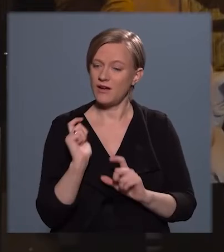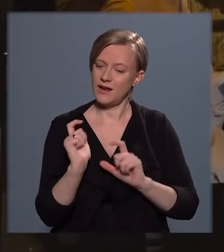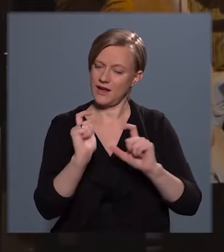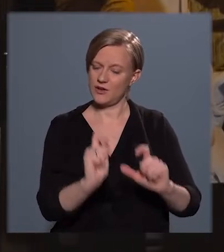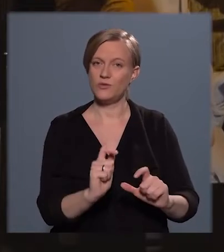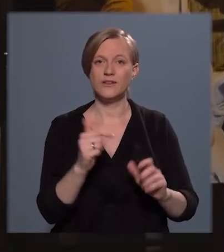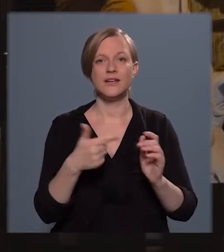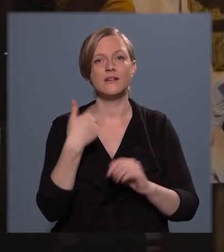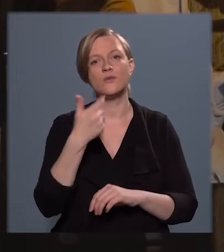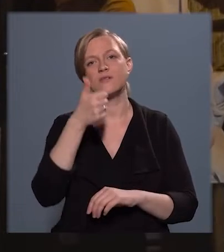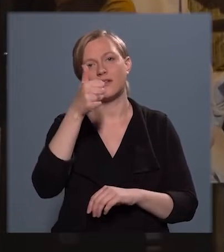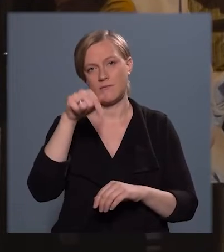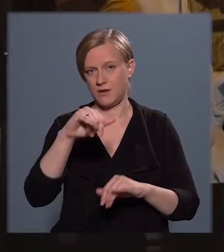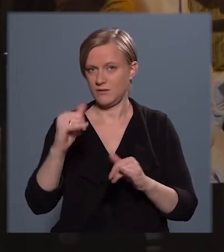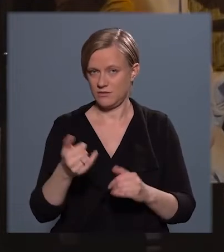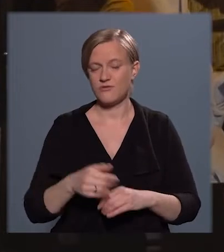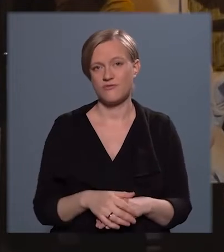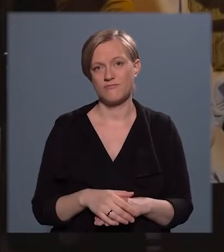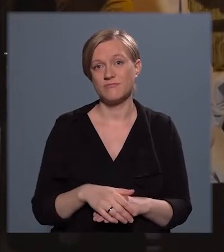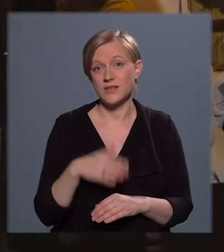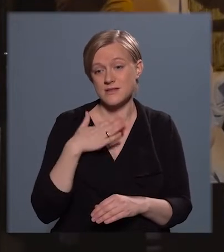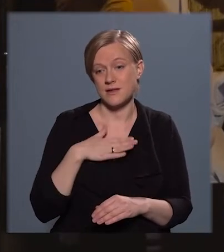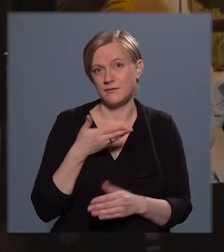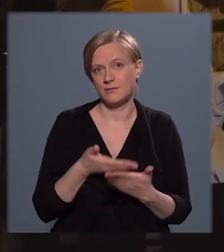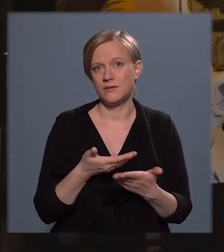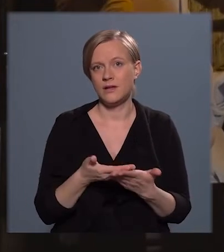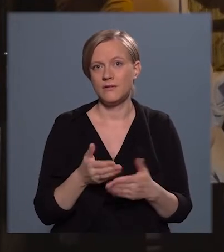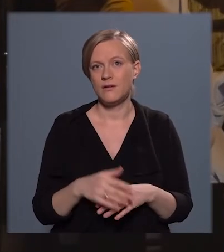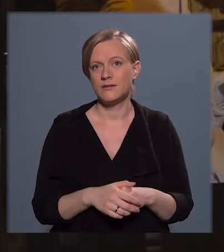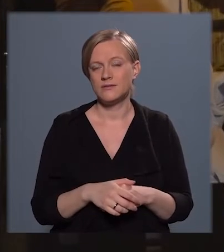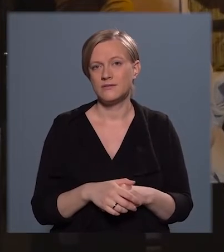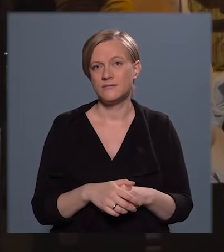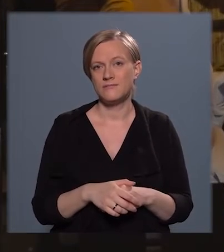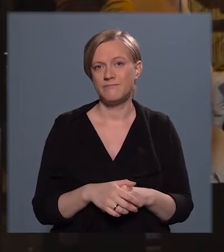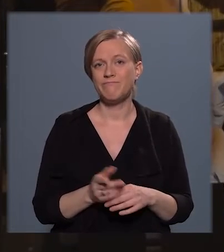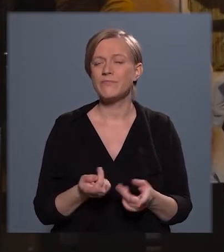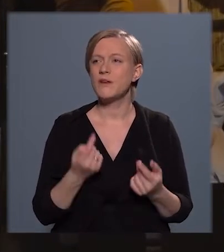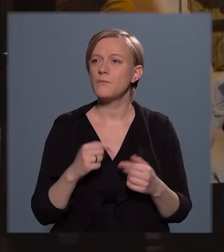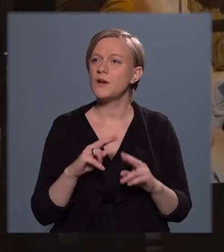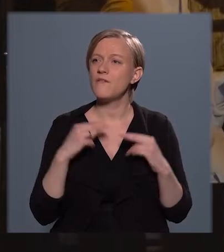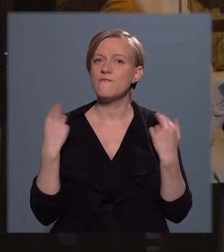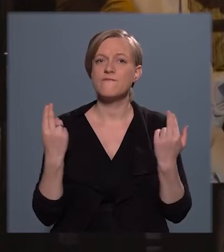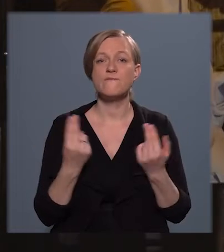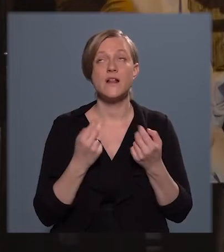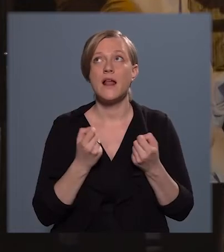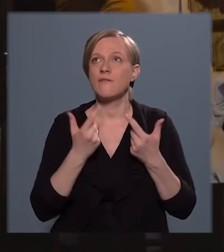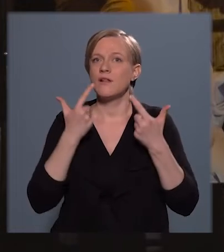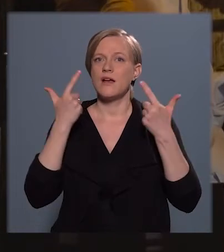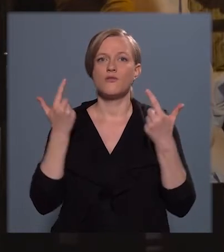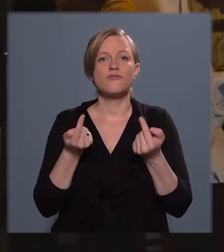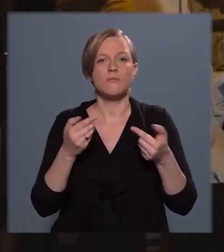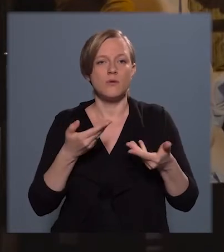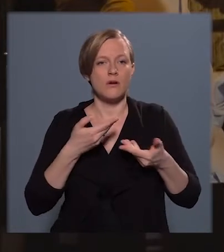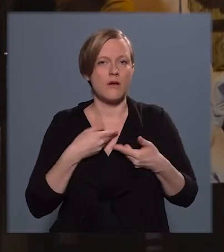jutni 2021-ben is, és szeretnék azt, hogy abból a világ világosságából